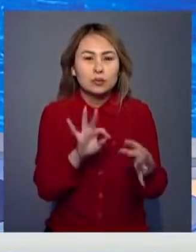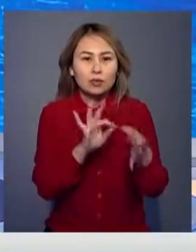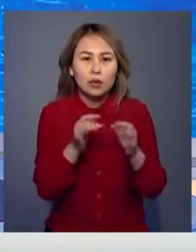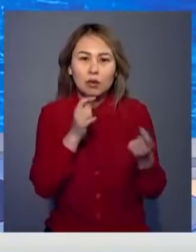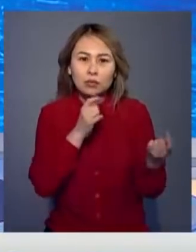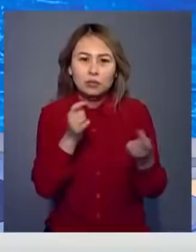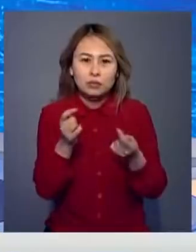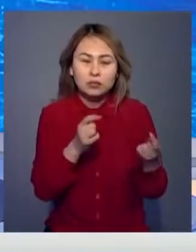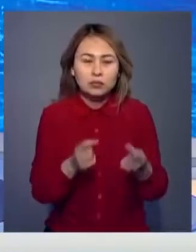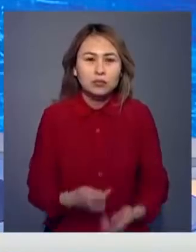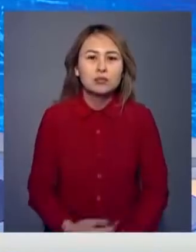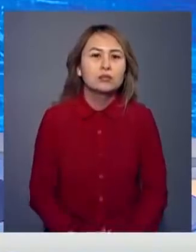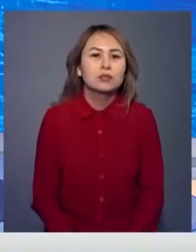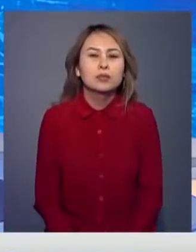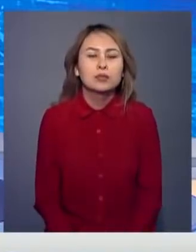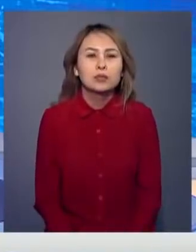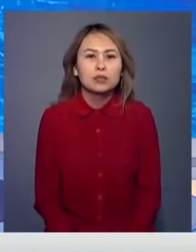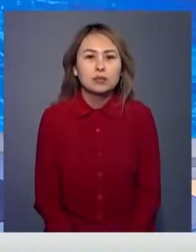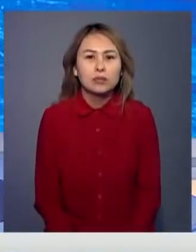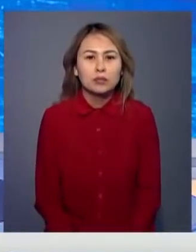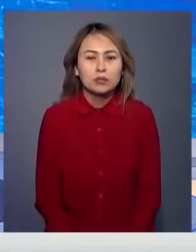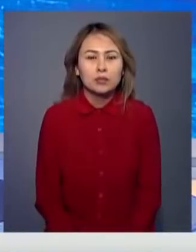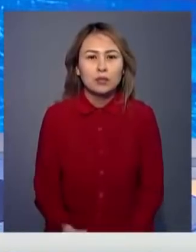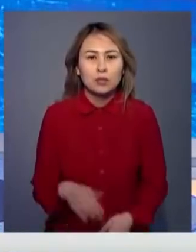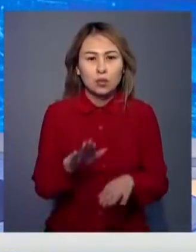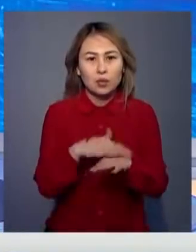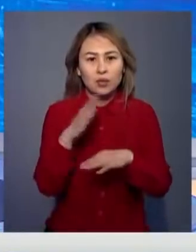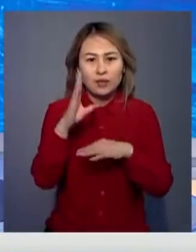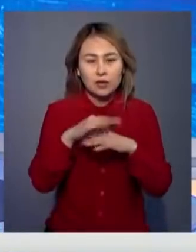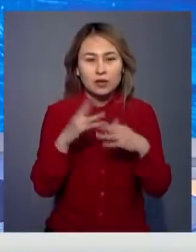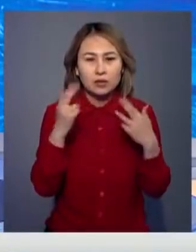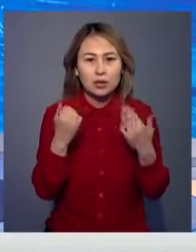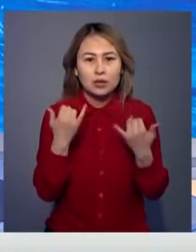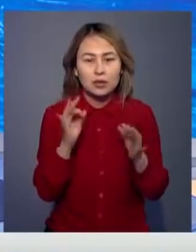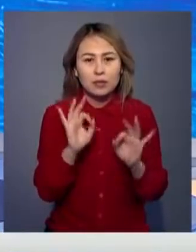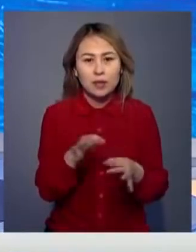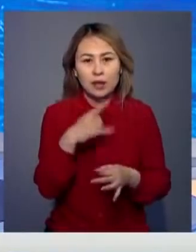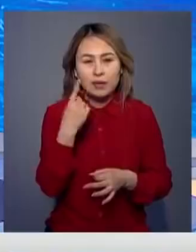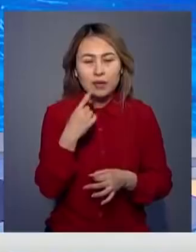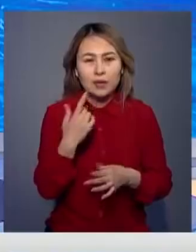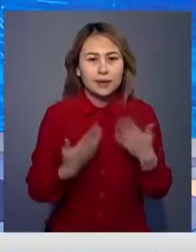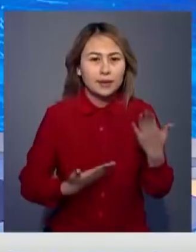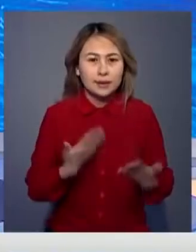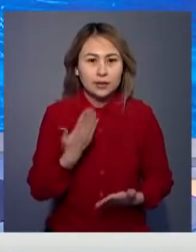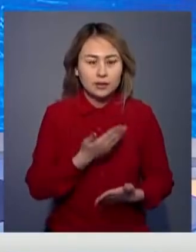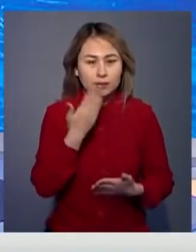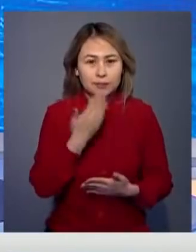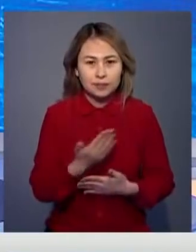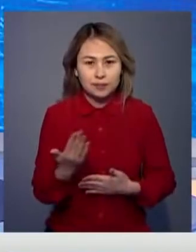толық мәліметпен бөлісесіз бе? Қайырлы кеш, әрине, иә, өте дұрыс айтып отырсыз. Егер